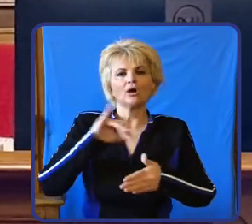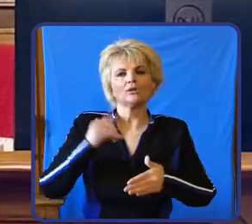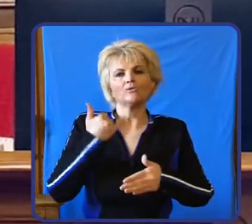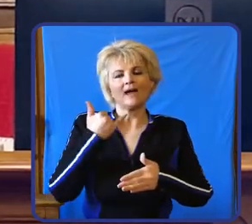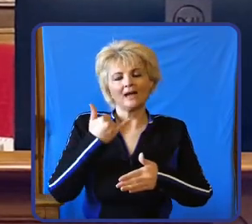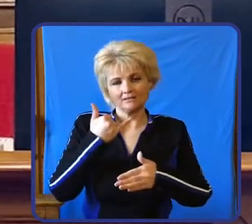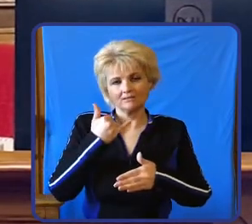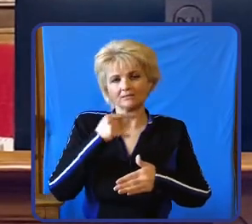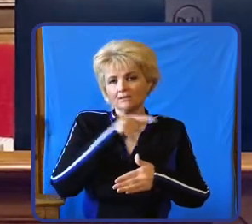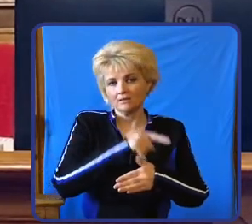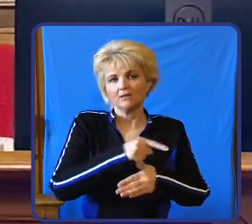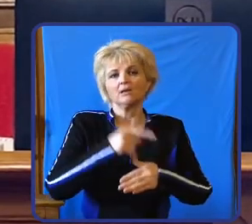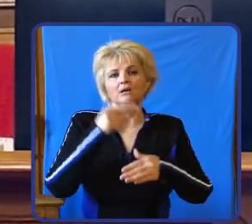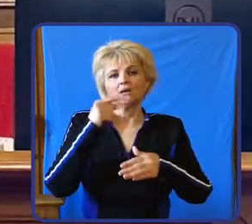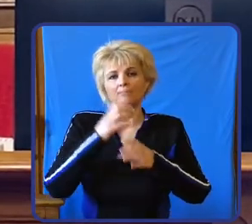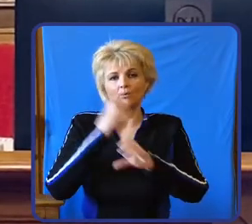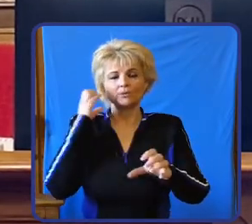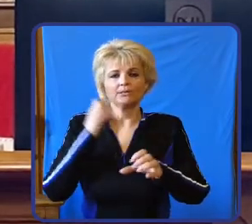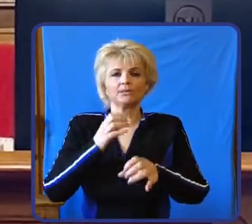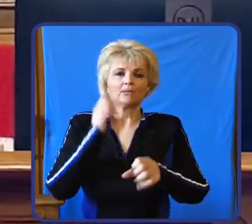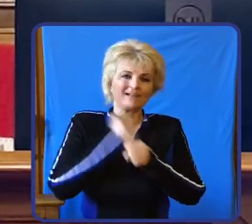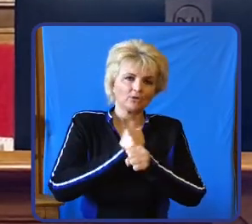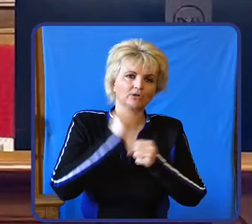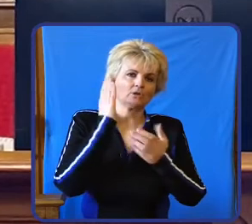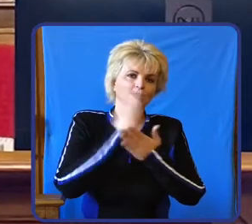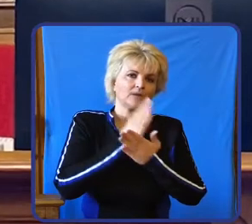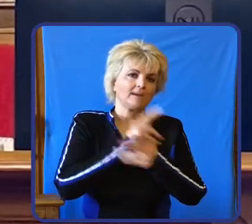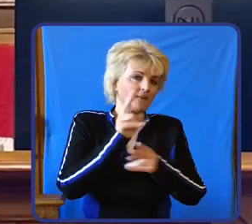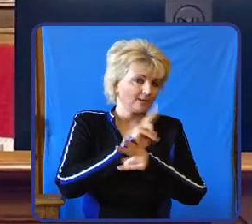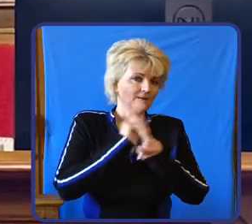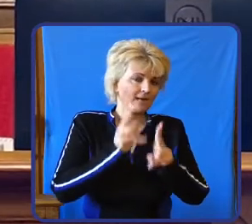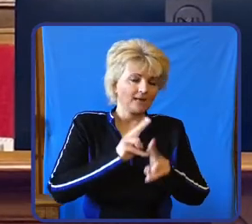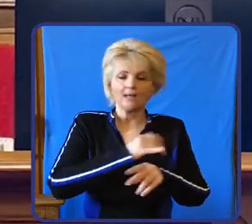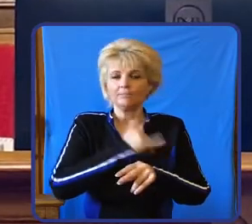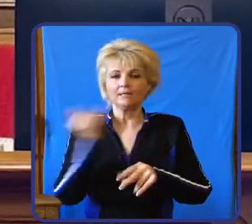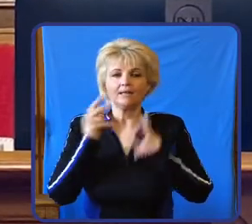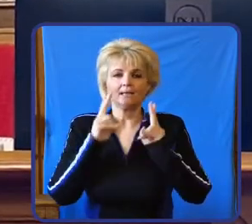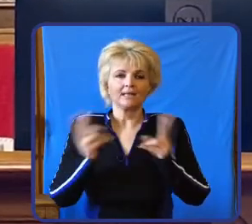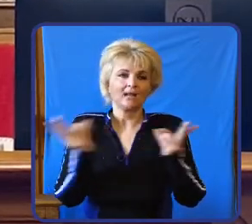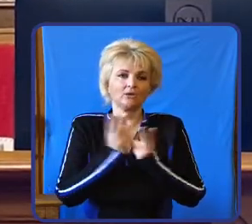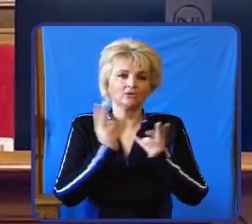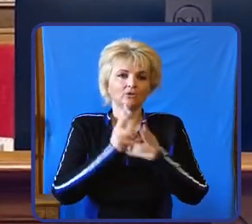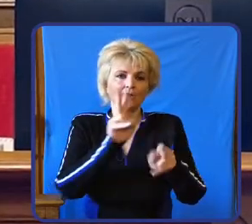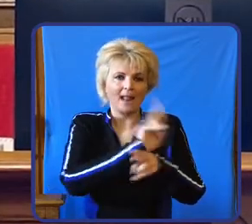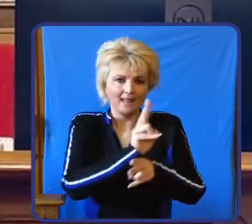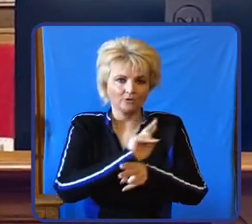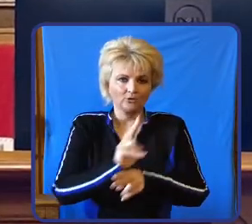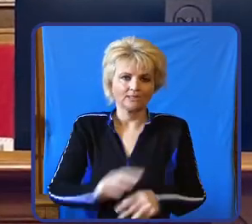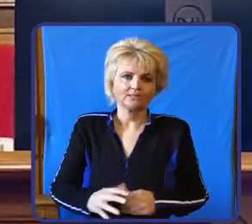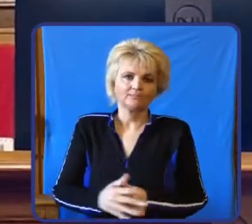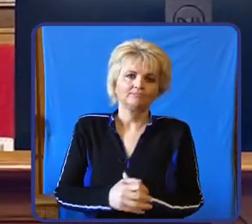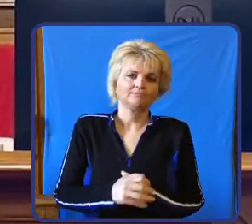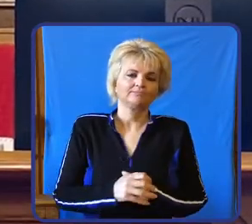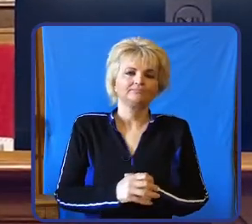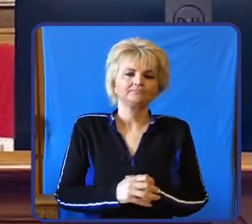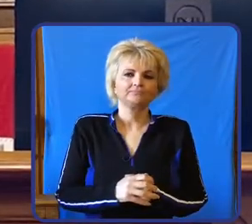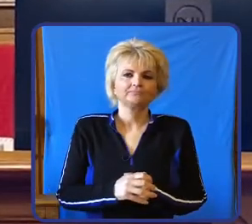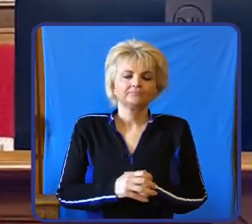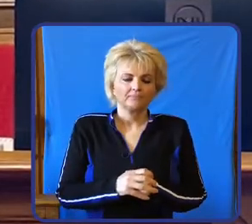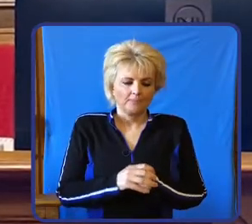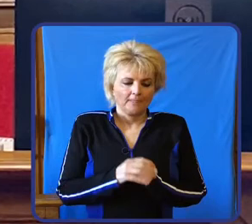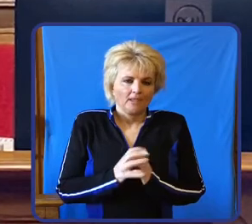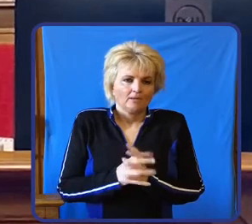betartja a szabályokat és ezt ellenőrzik. Szeretném, ha mindenkit hasonló alapossággal ellenőriznének. Köszönöm. A